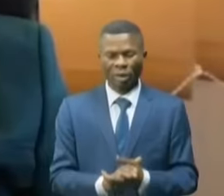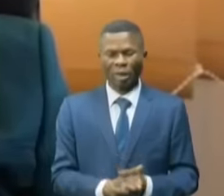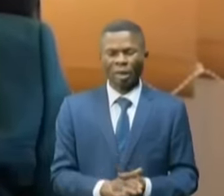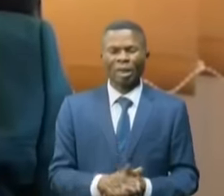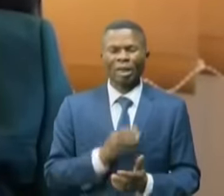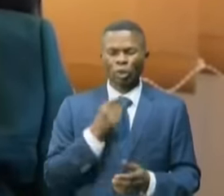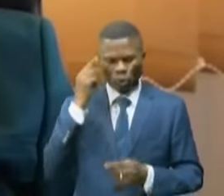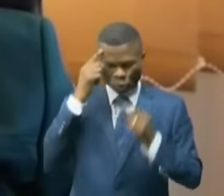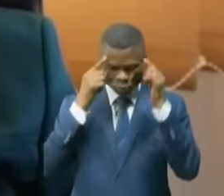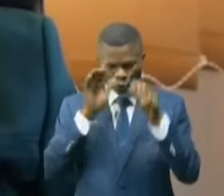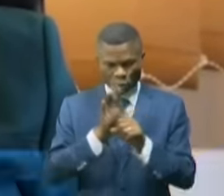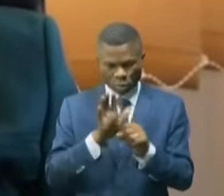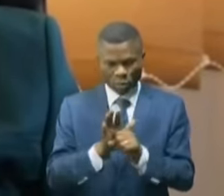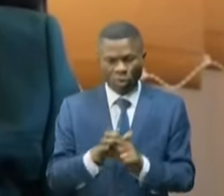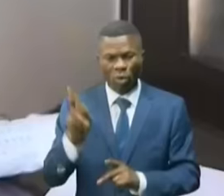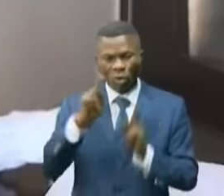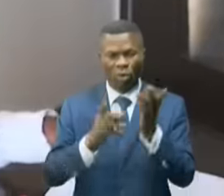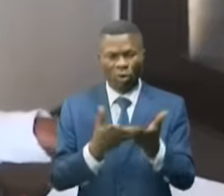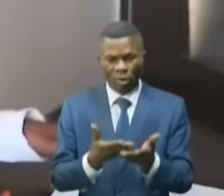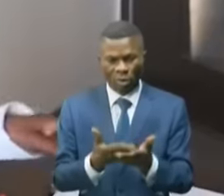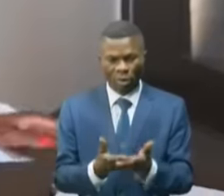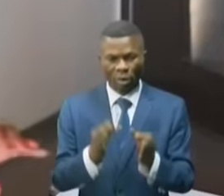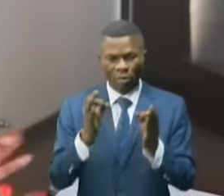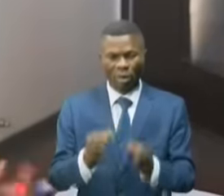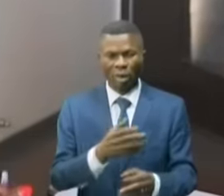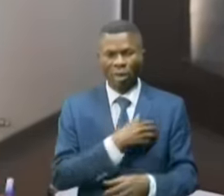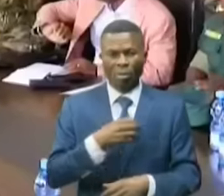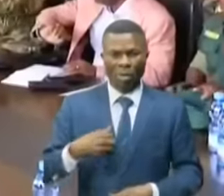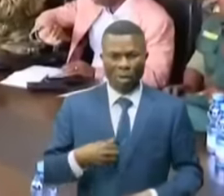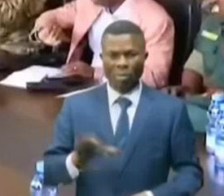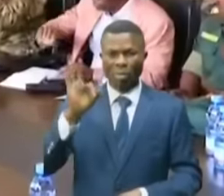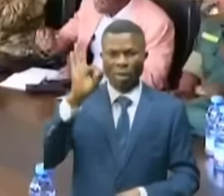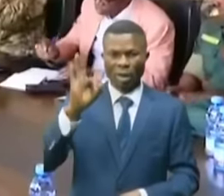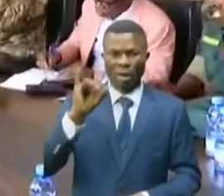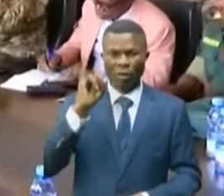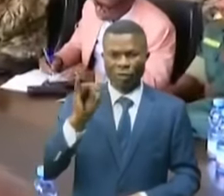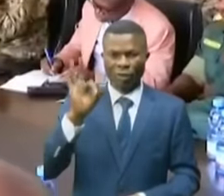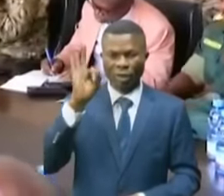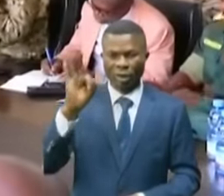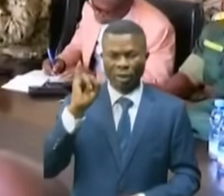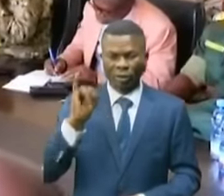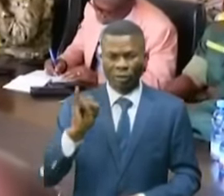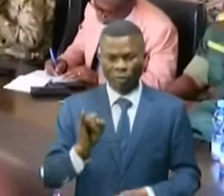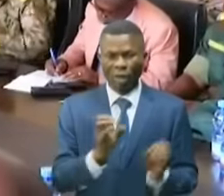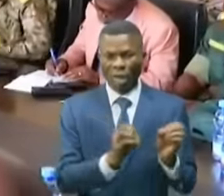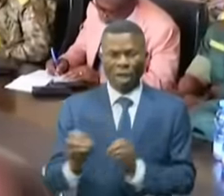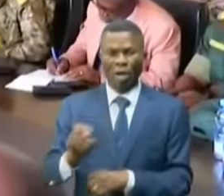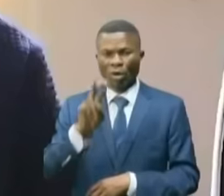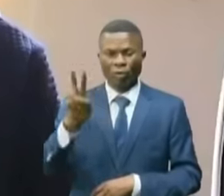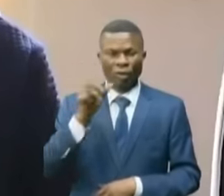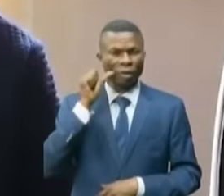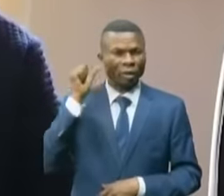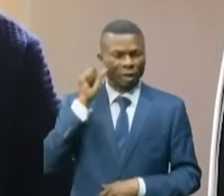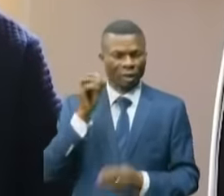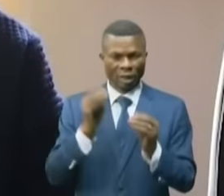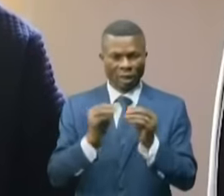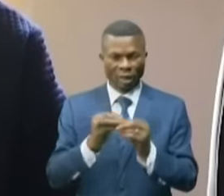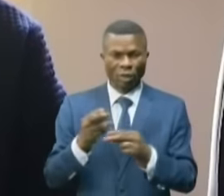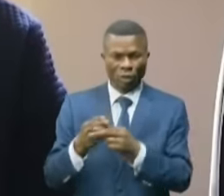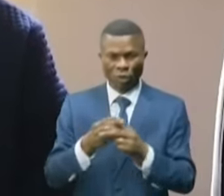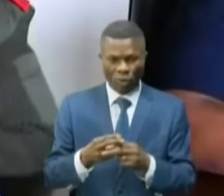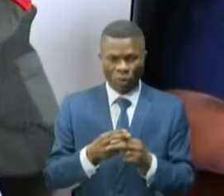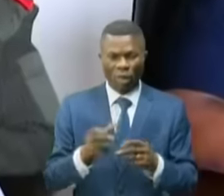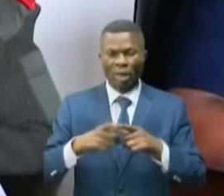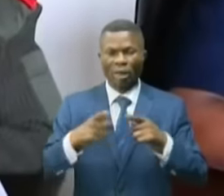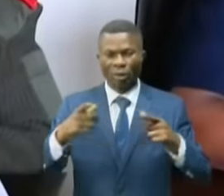cœur l'inquiétude de ses administrés. Fifi Masuka Saini a présidé ce vendredi 26 juillet 2024 le conseil de sécurité